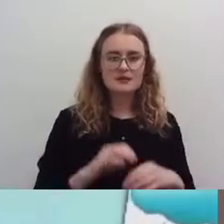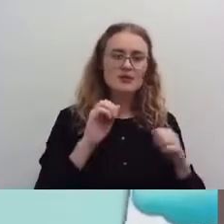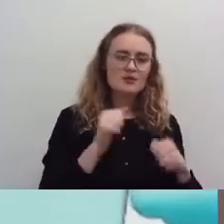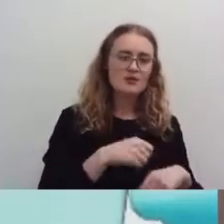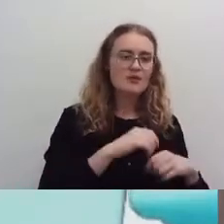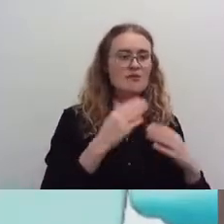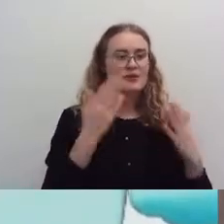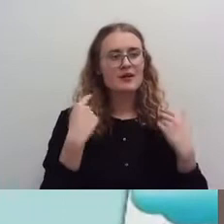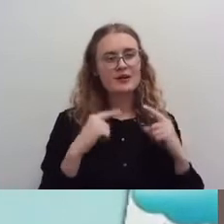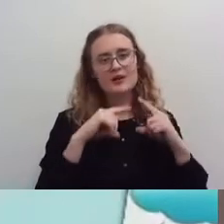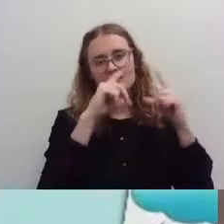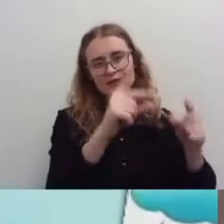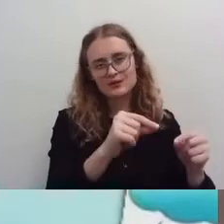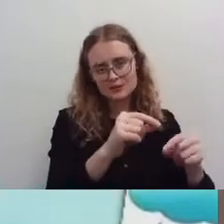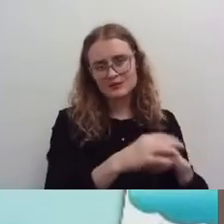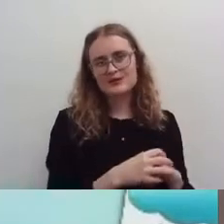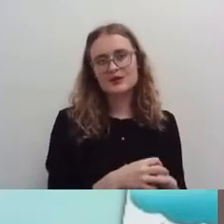kokį parką,